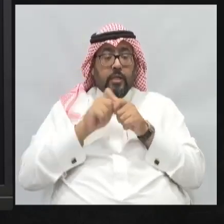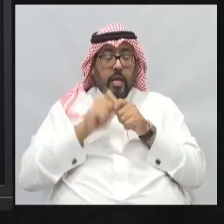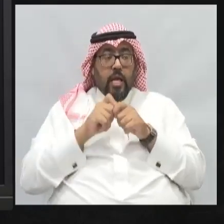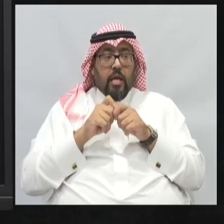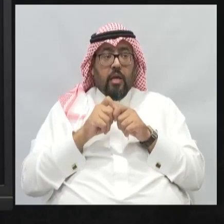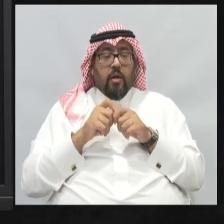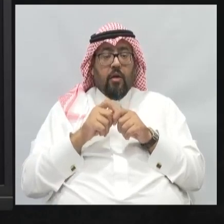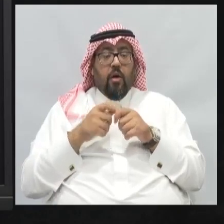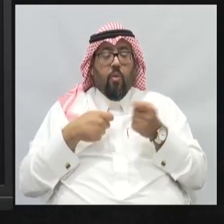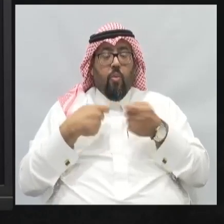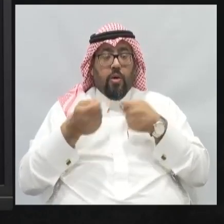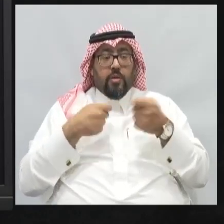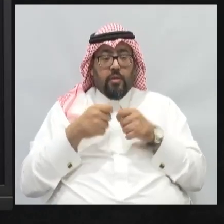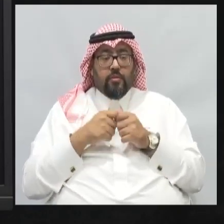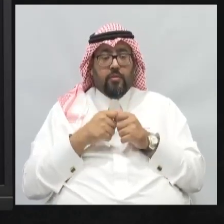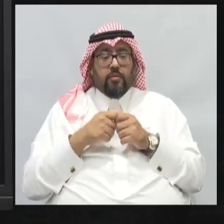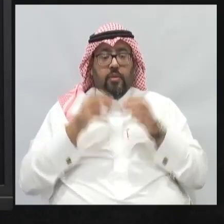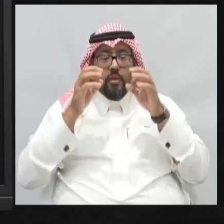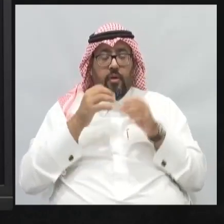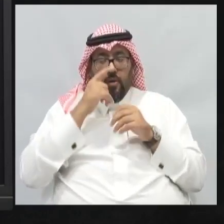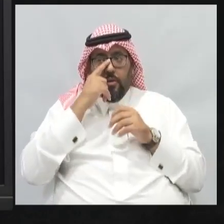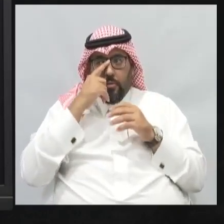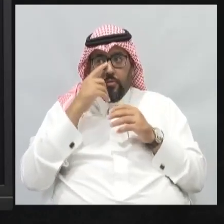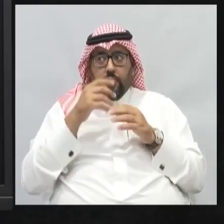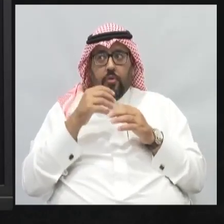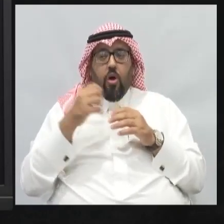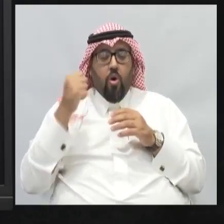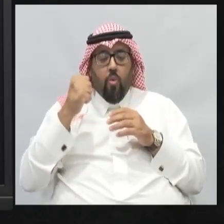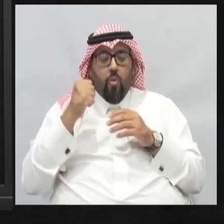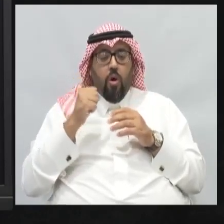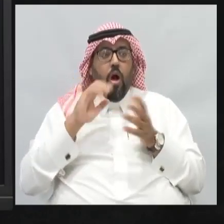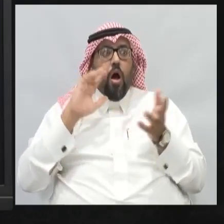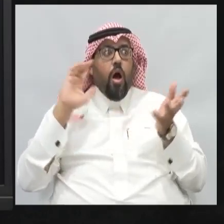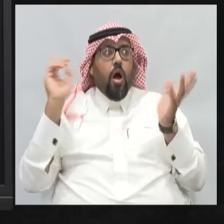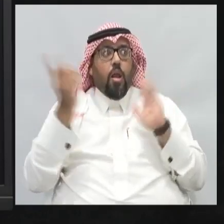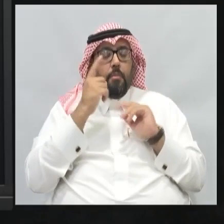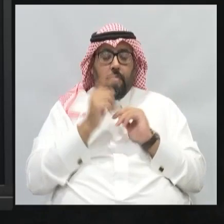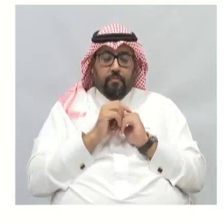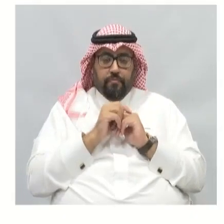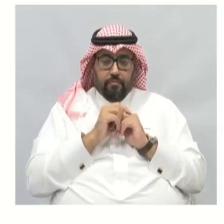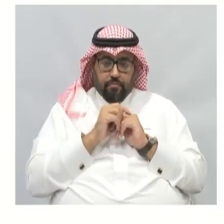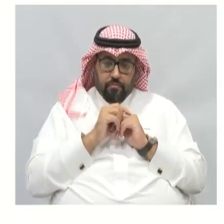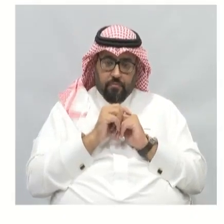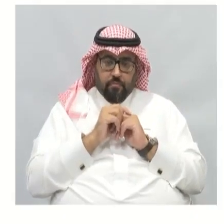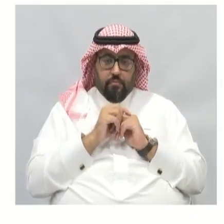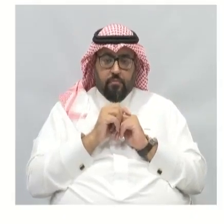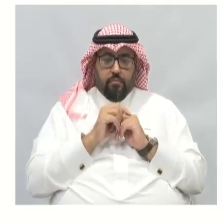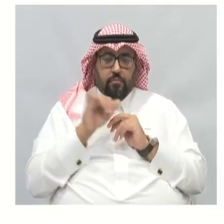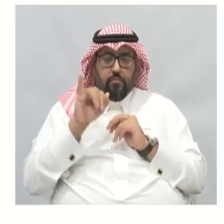واقتصاديه وسياسيه اذا هي تشكل قوه عالميه